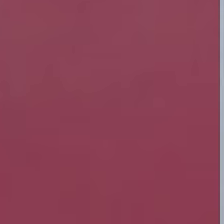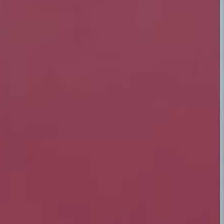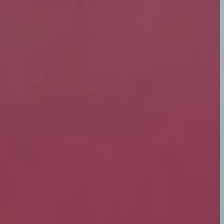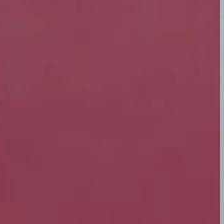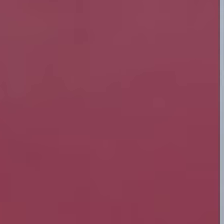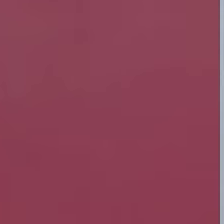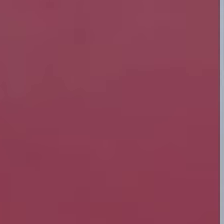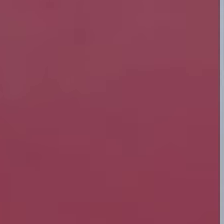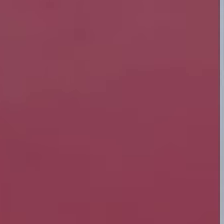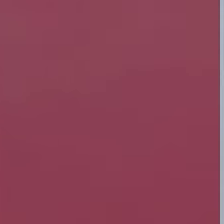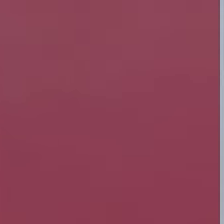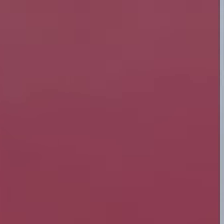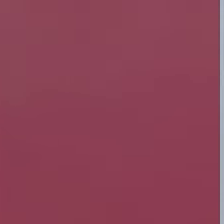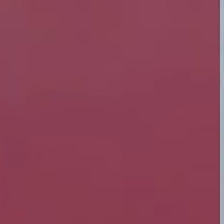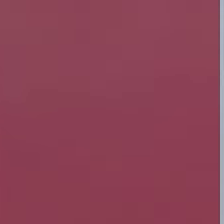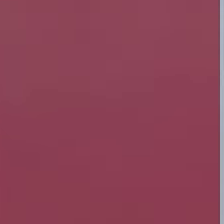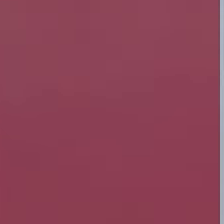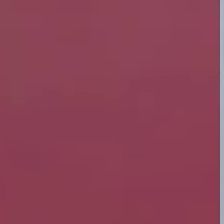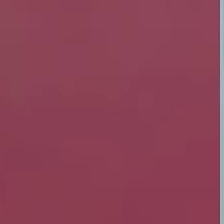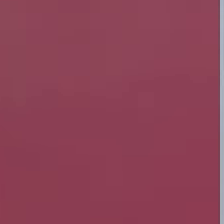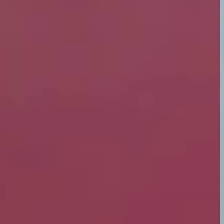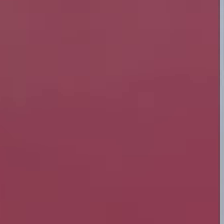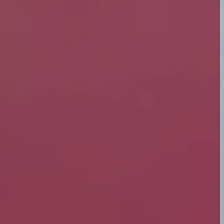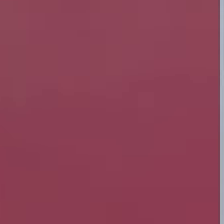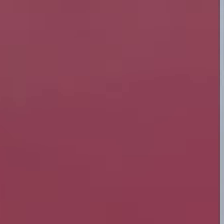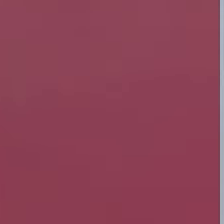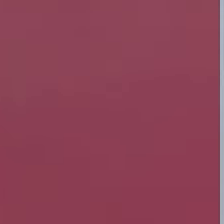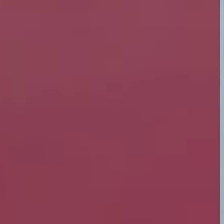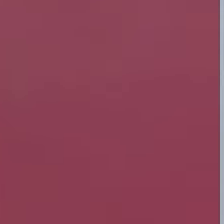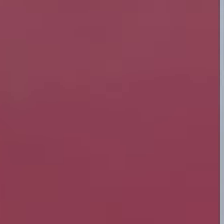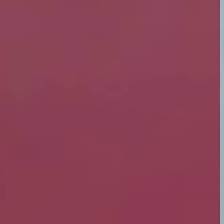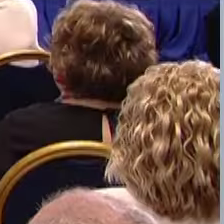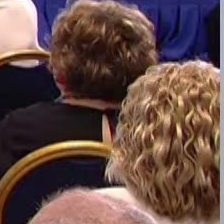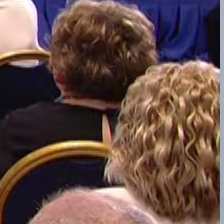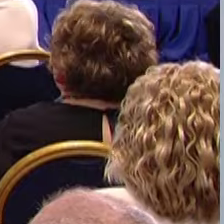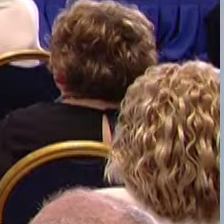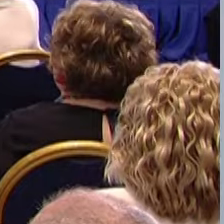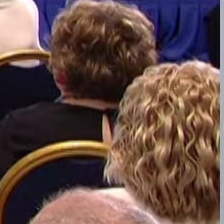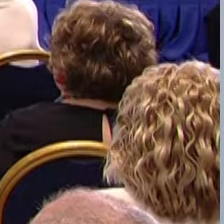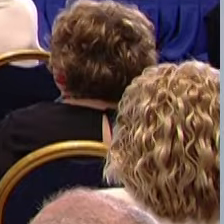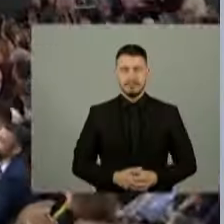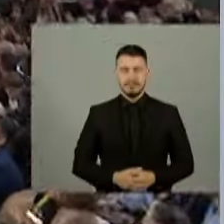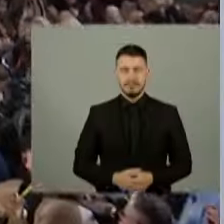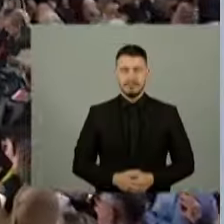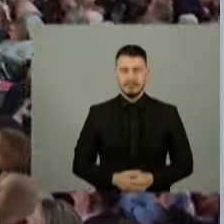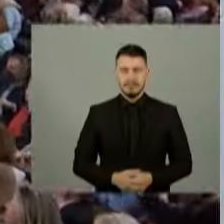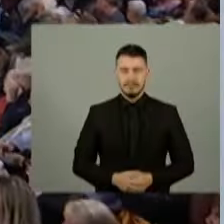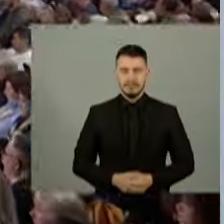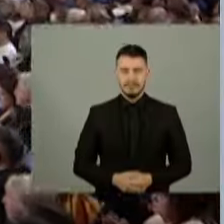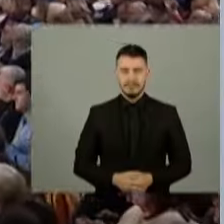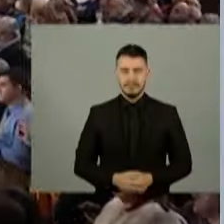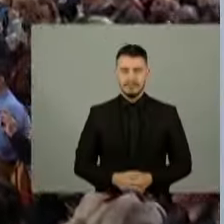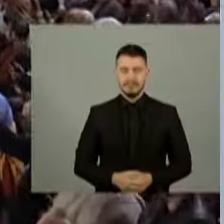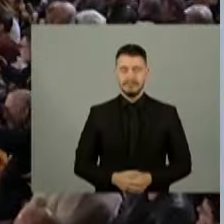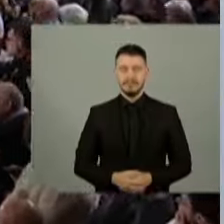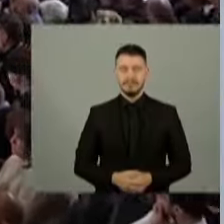Κασελάκης προσπαθεί να θυματοποιήσει τον εαυτό του. Από την άλλη μεριά είναι πολύ δύσκολο να δικαιολογήσει την πολιτεία του το προηγούμενο